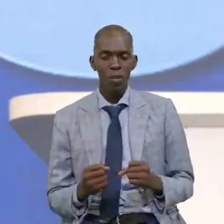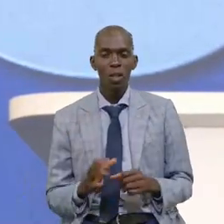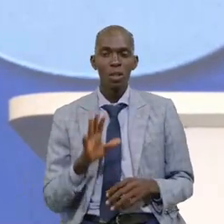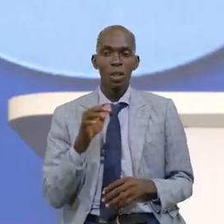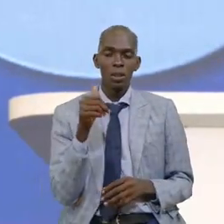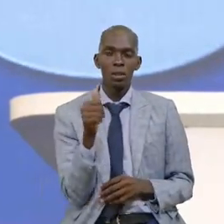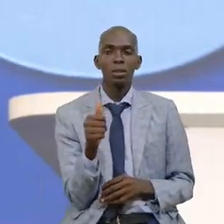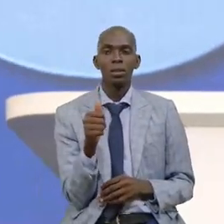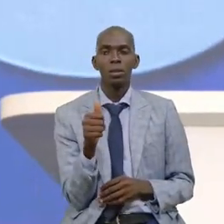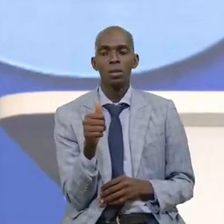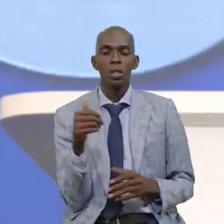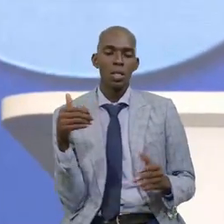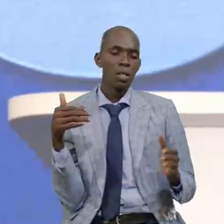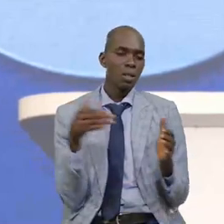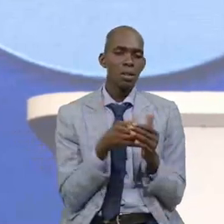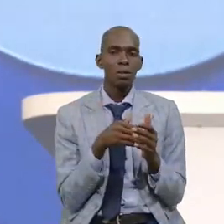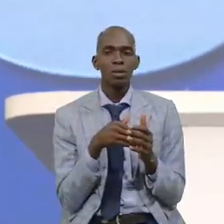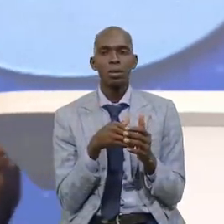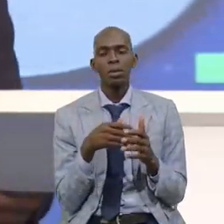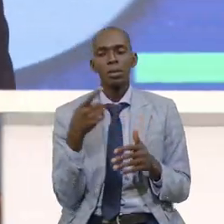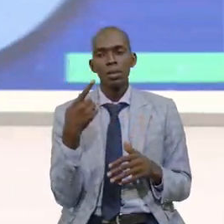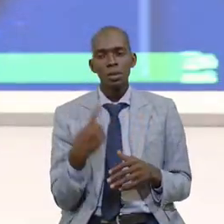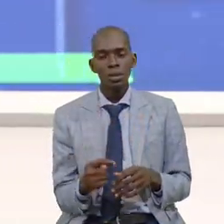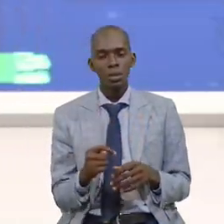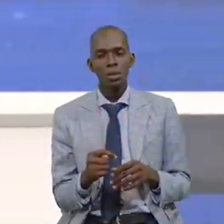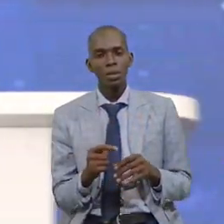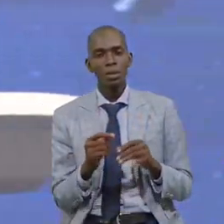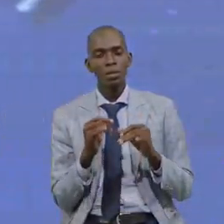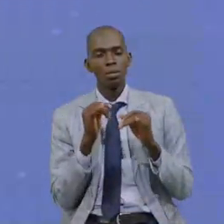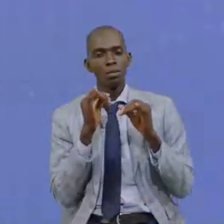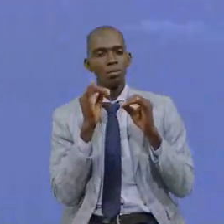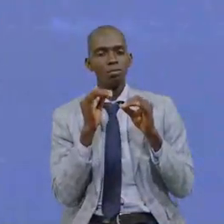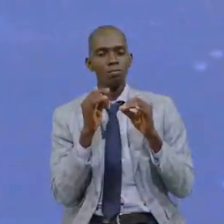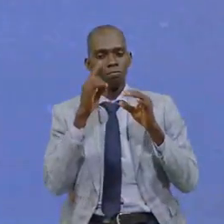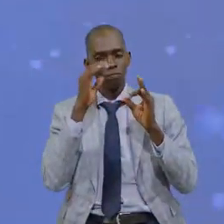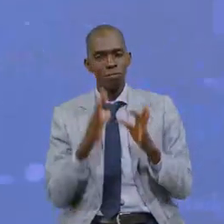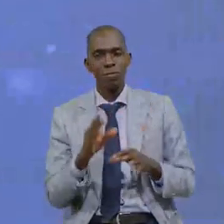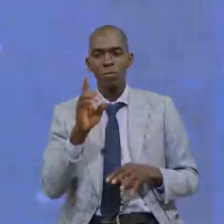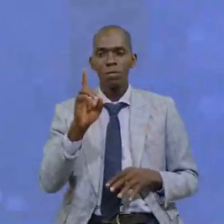Fortifie-toi contre la dictature des ravisseurs.